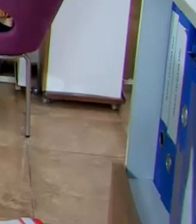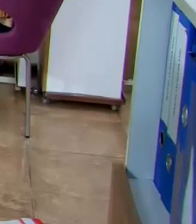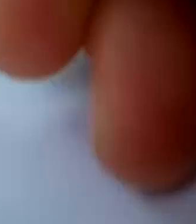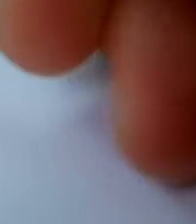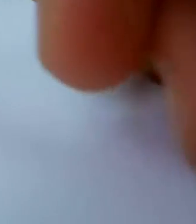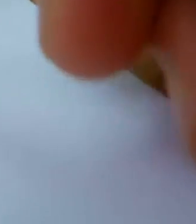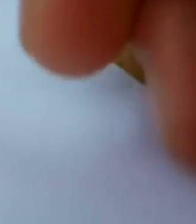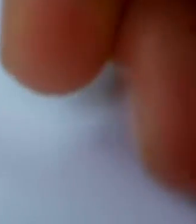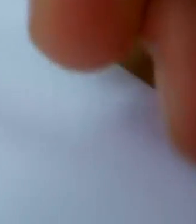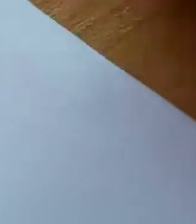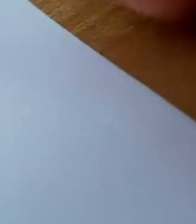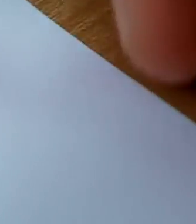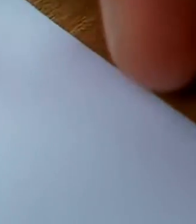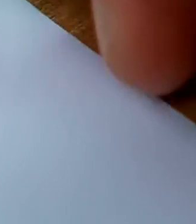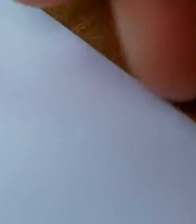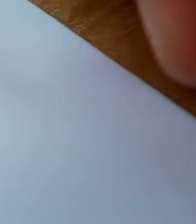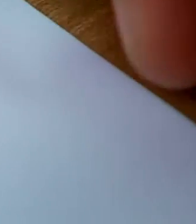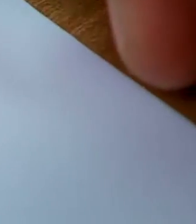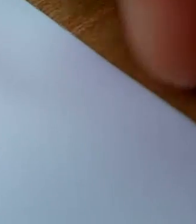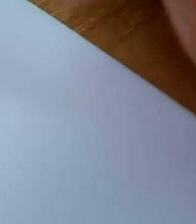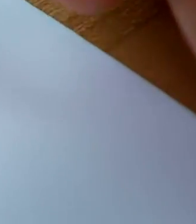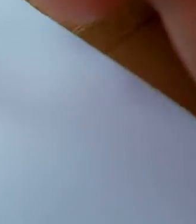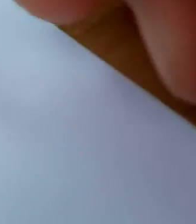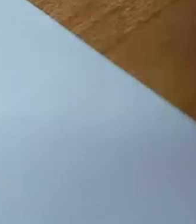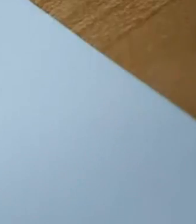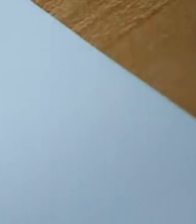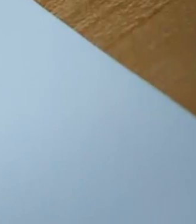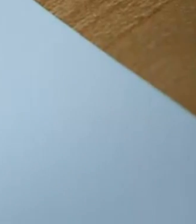bittiğini gördük. Aradaki rakamlar okunmuyor.